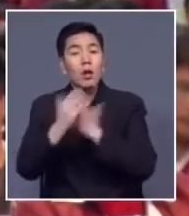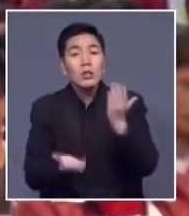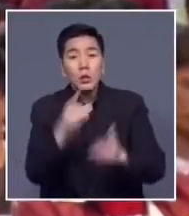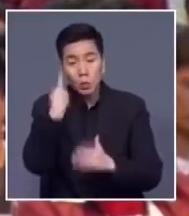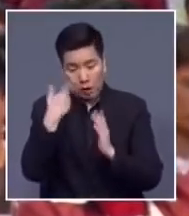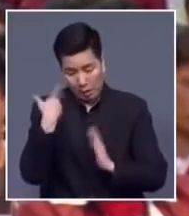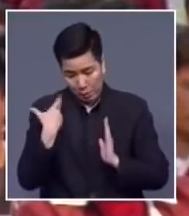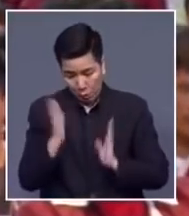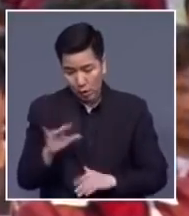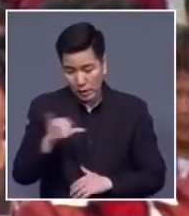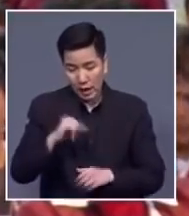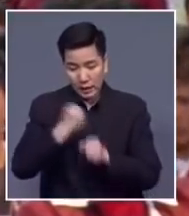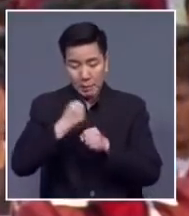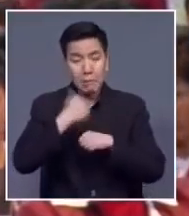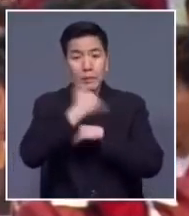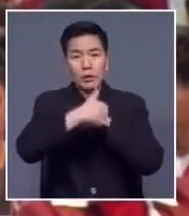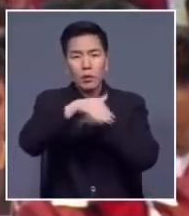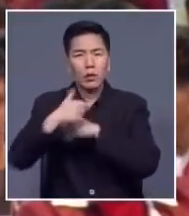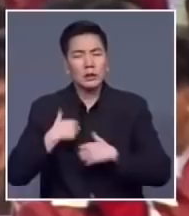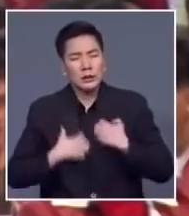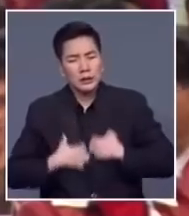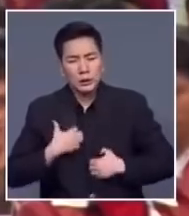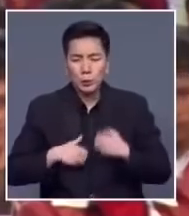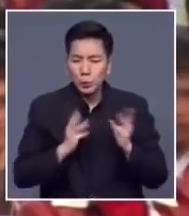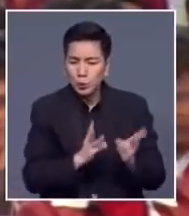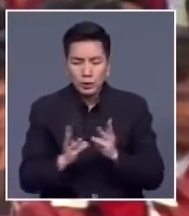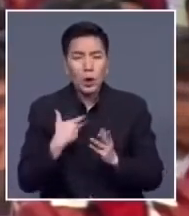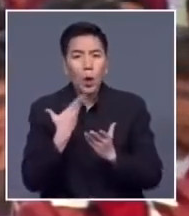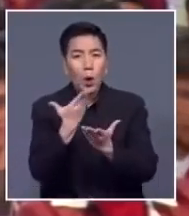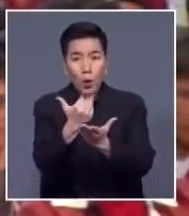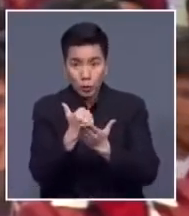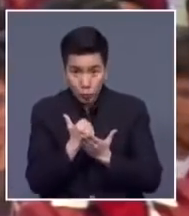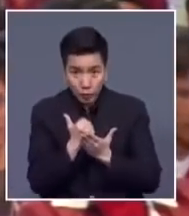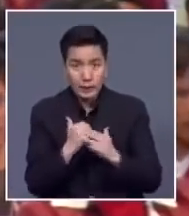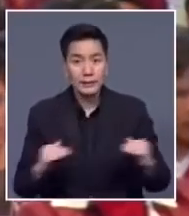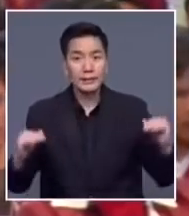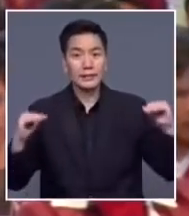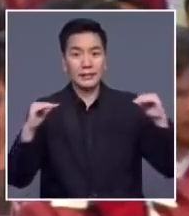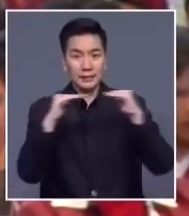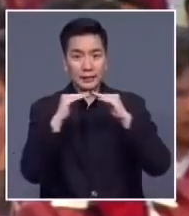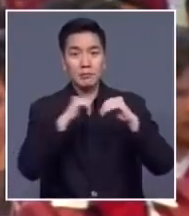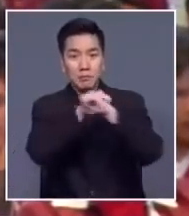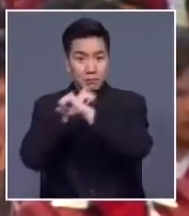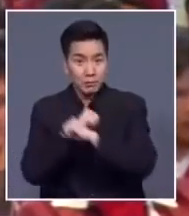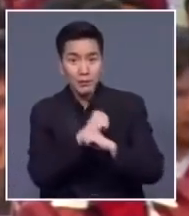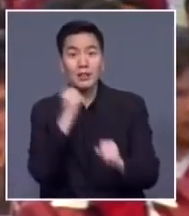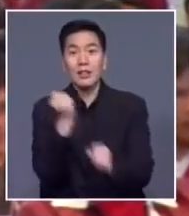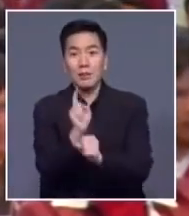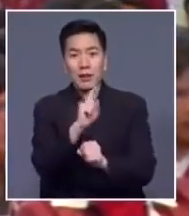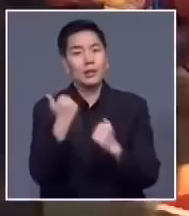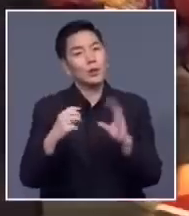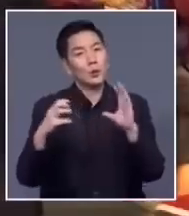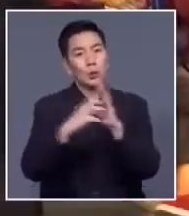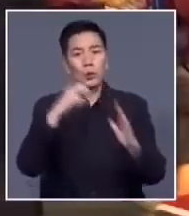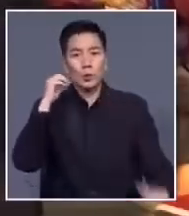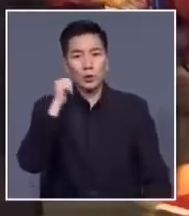นิทมิตรสหายอยู่เมืองนอกนะครับแล้วก็ได้รับความเดือดร้อนจะมีช่องทางไหนบ้างที่จะขอความช่วยเหลือสิทธิที่จะคุ้มครองมีอะไรบ้างนะครับณขณะนี้โชคดีมาก